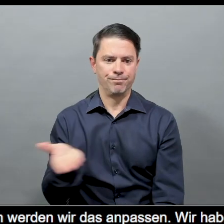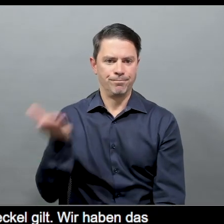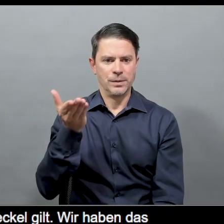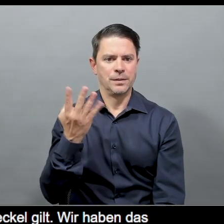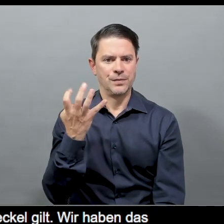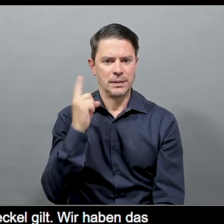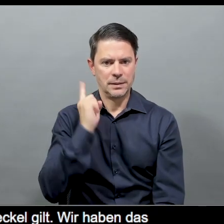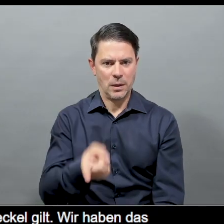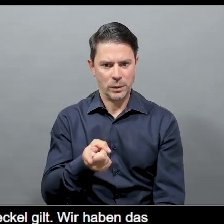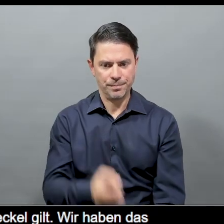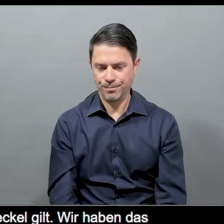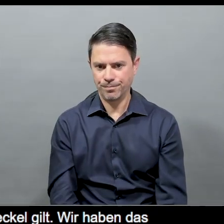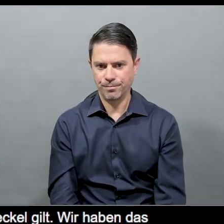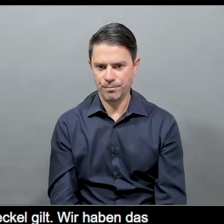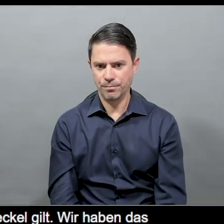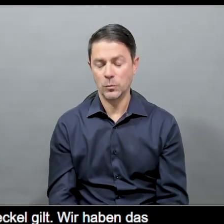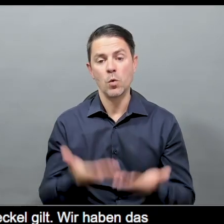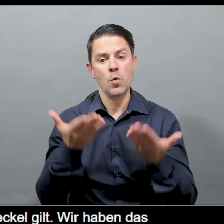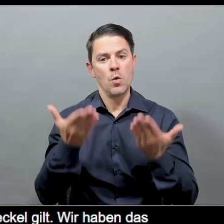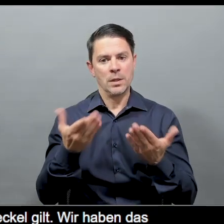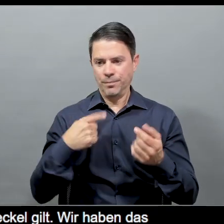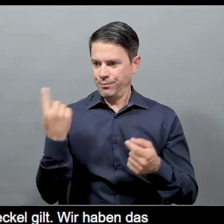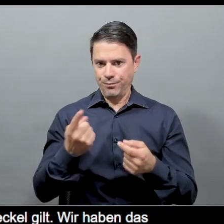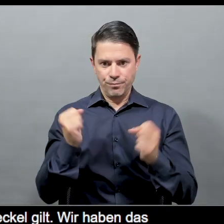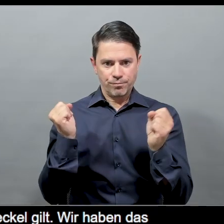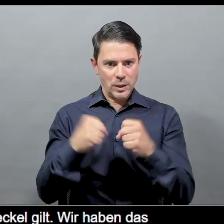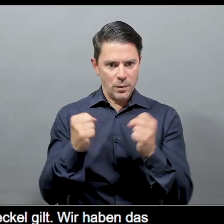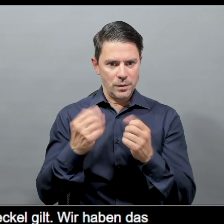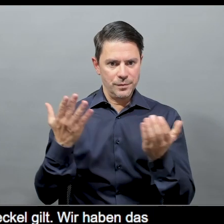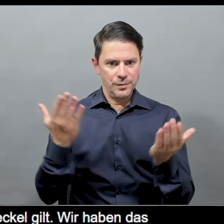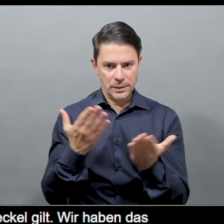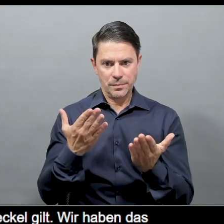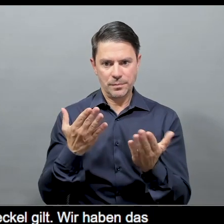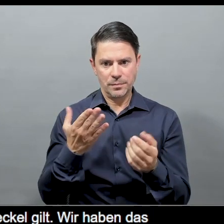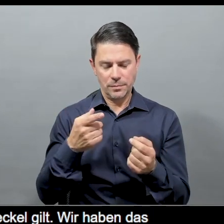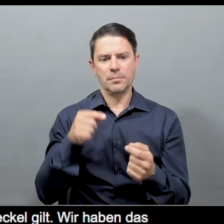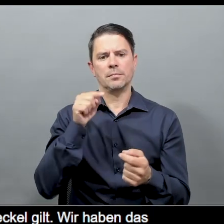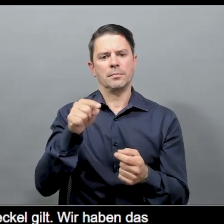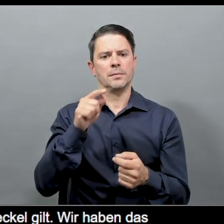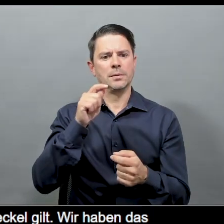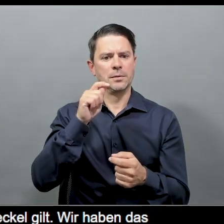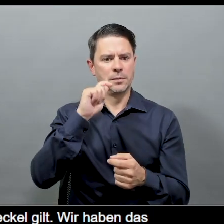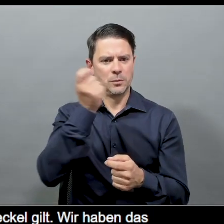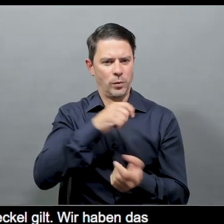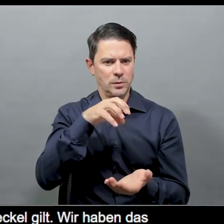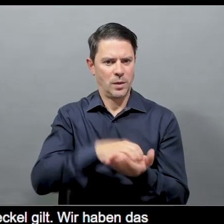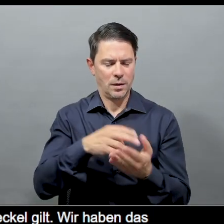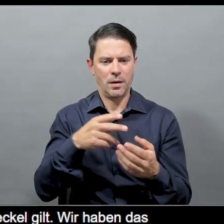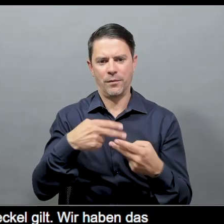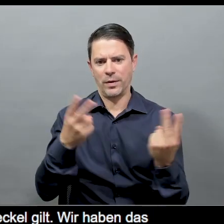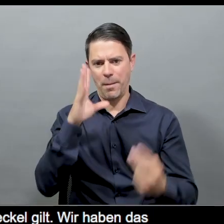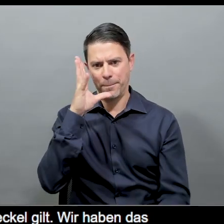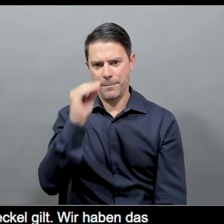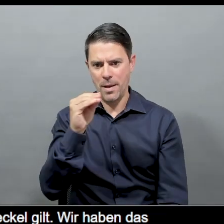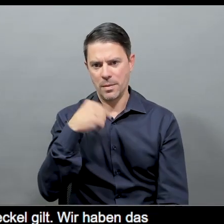einsteigen in die Sanierung der Studentenstadt im Freie Mann. Wir prüfen, ob Bayernheim die Häuser 9 und 12 mit